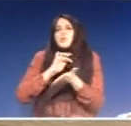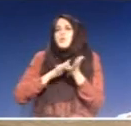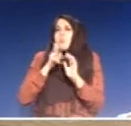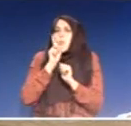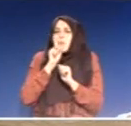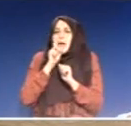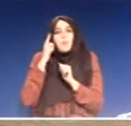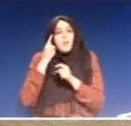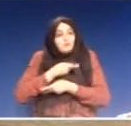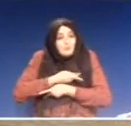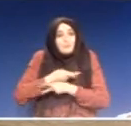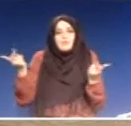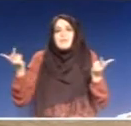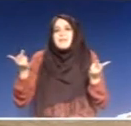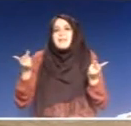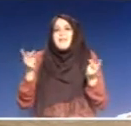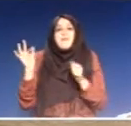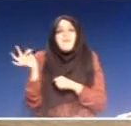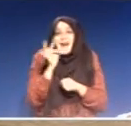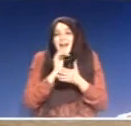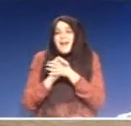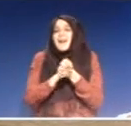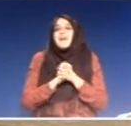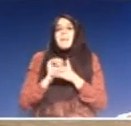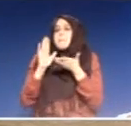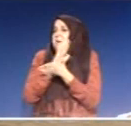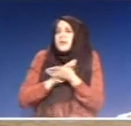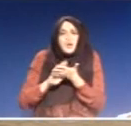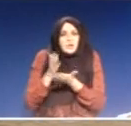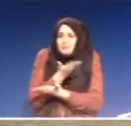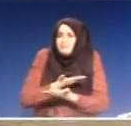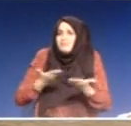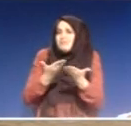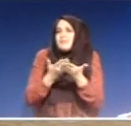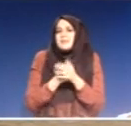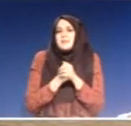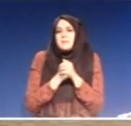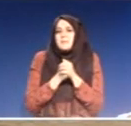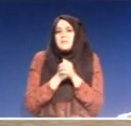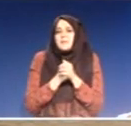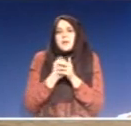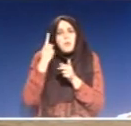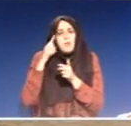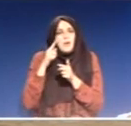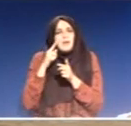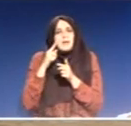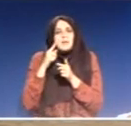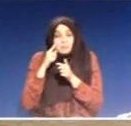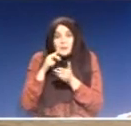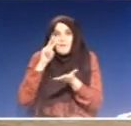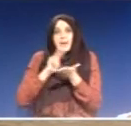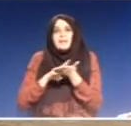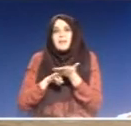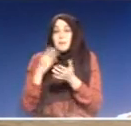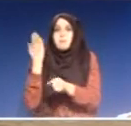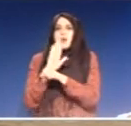نشر الأخوة والسماحة ومن أجل أيضا إحقاق الحق وإنكار الباطل.